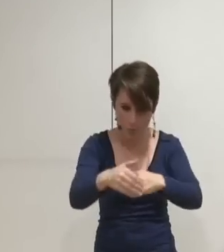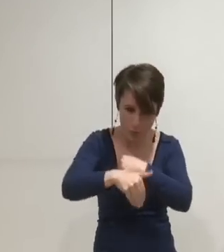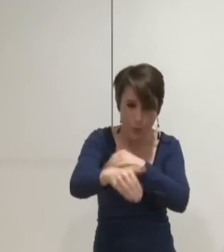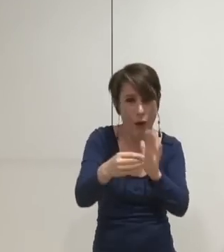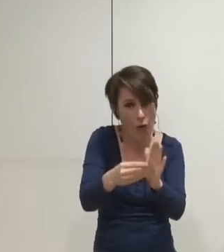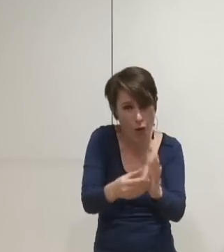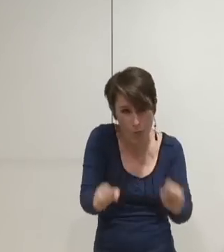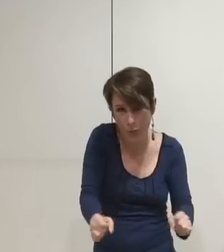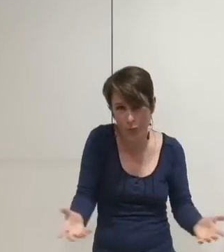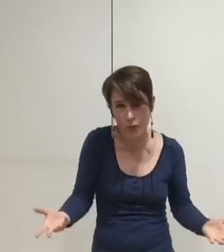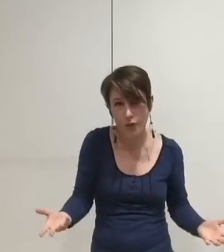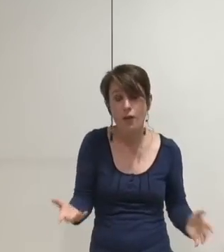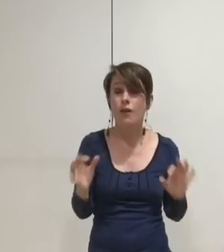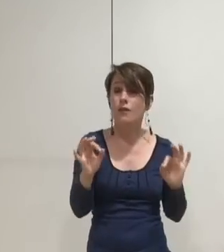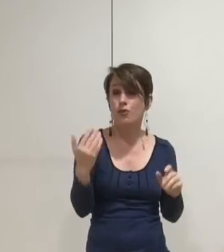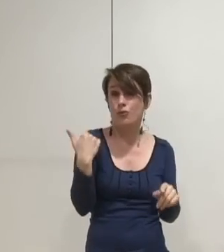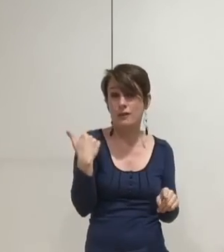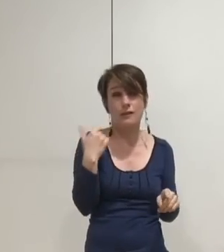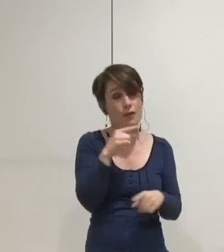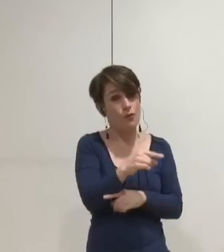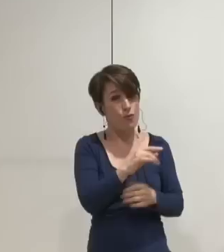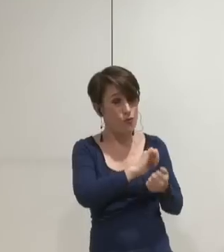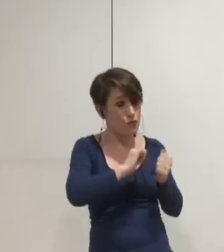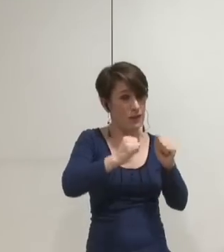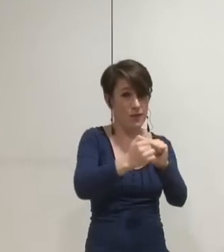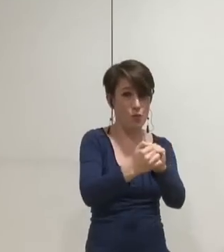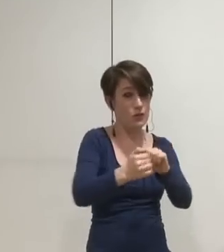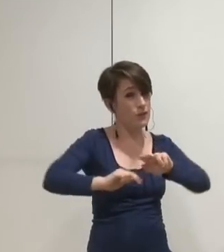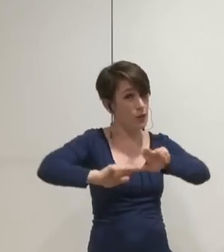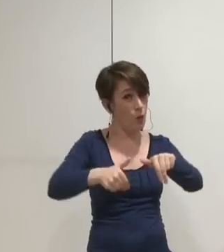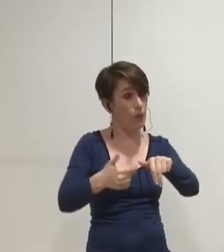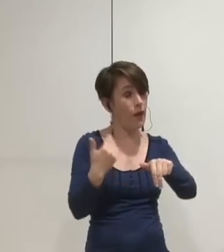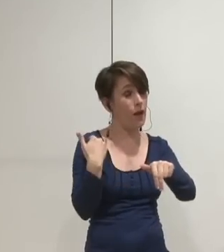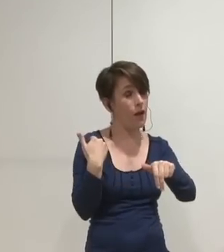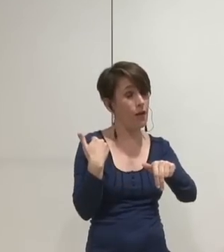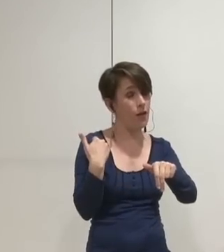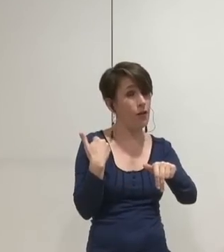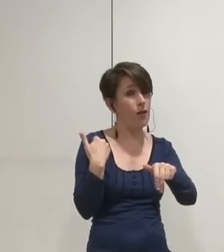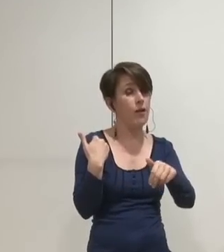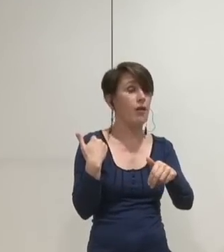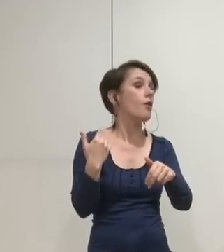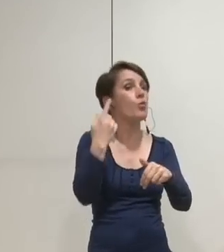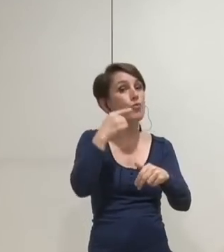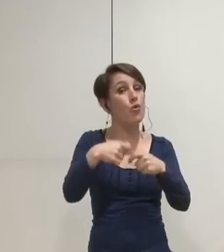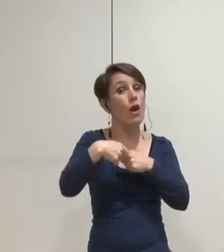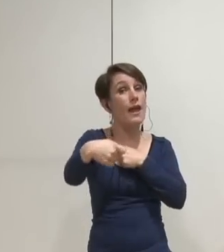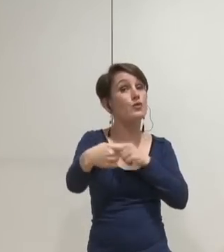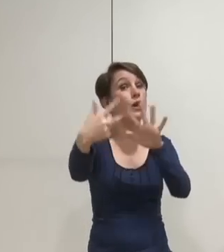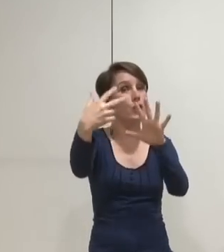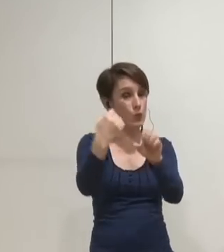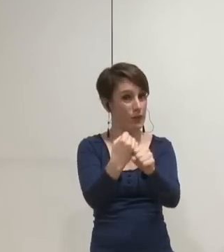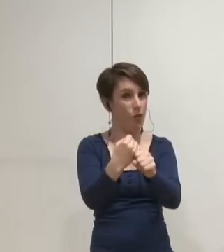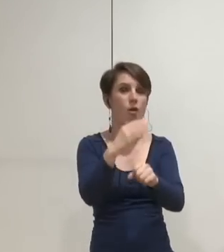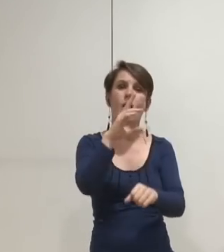vous aviez bien modifier substantiellement le contrat en fixant une durée limitée à 8 ans du